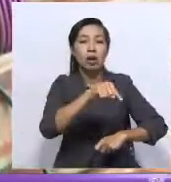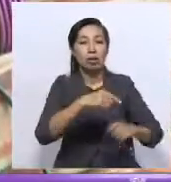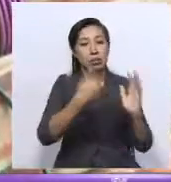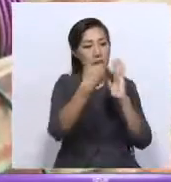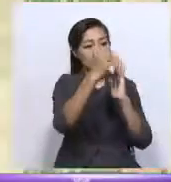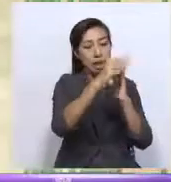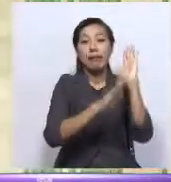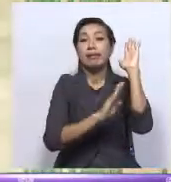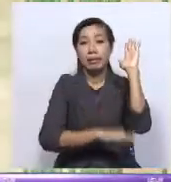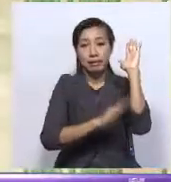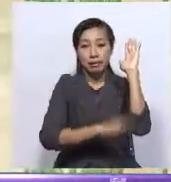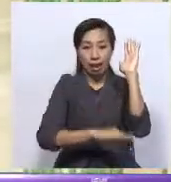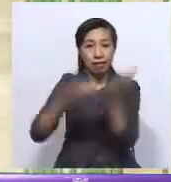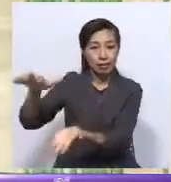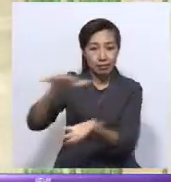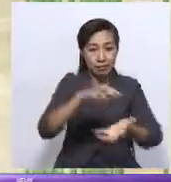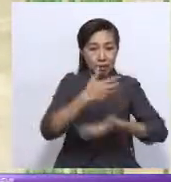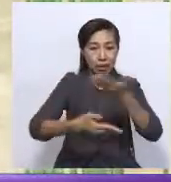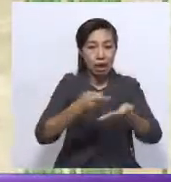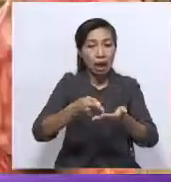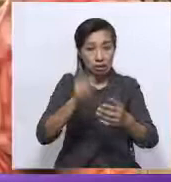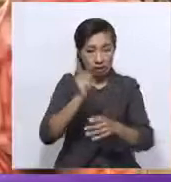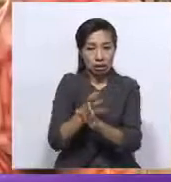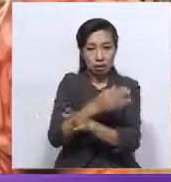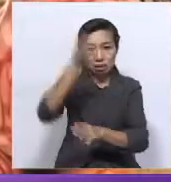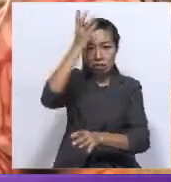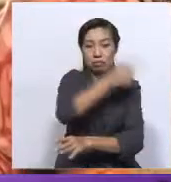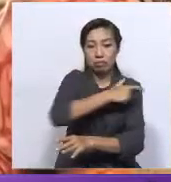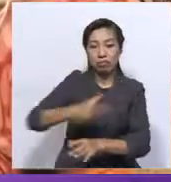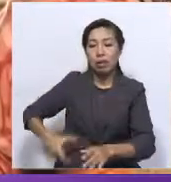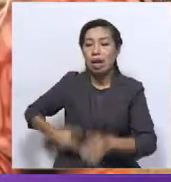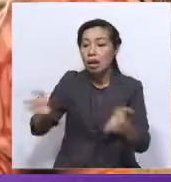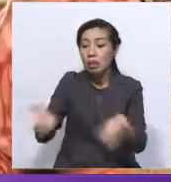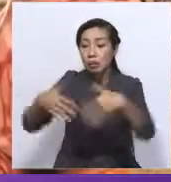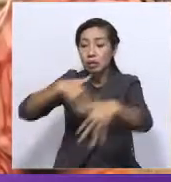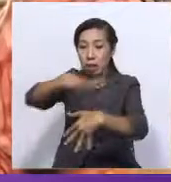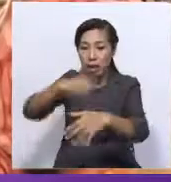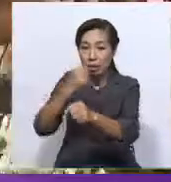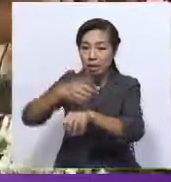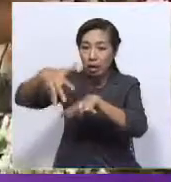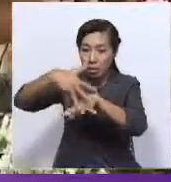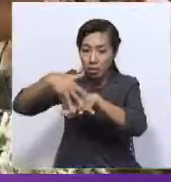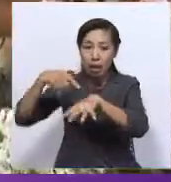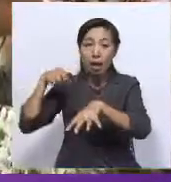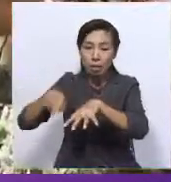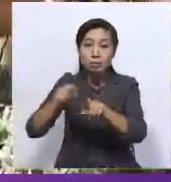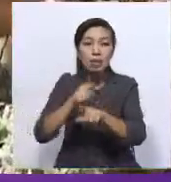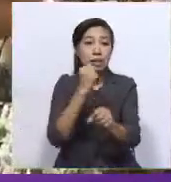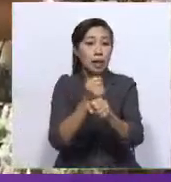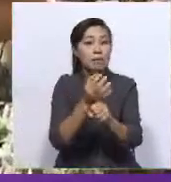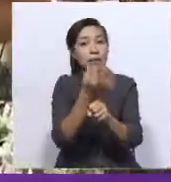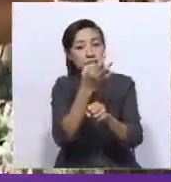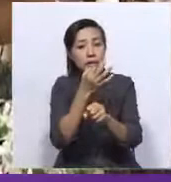นะคะซึ่งส่วนพระนางเจ้าเนี่ยสนับสนุนให้ชาวบ้านทำเป็นอาชีพเสริมส่งเสริมให้มีรายได้จากการทำไร่ทำนานะ